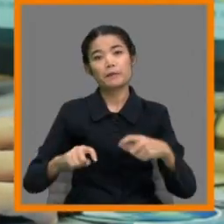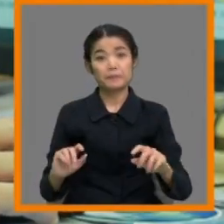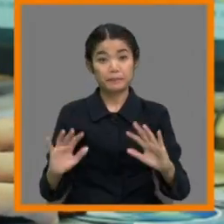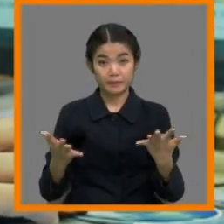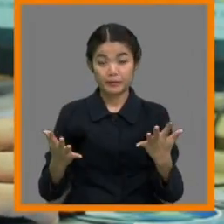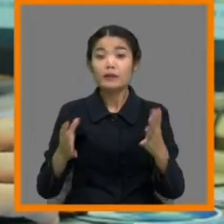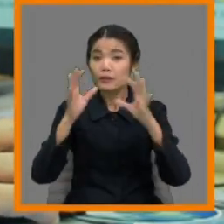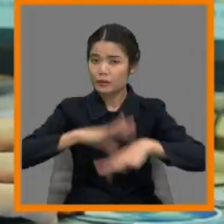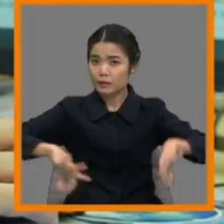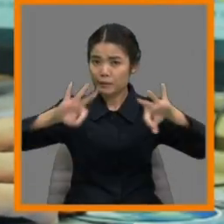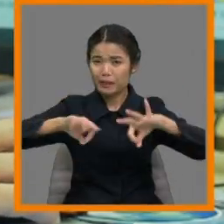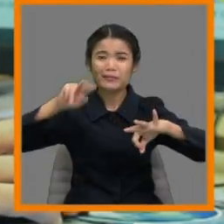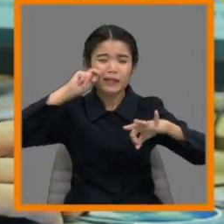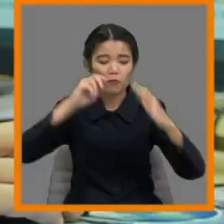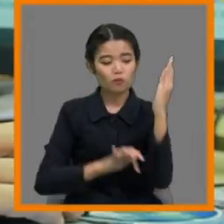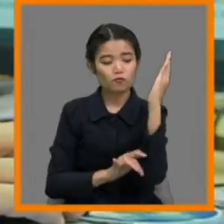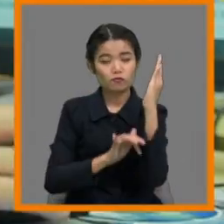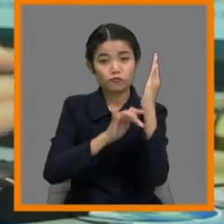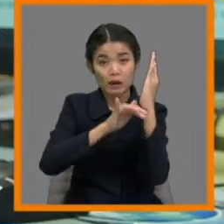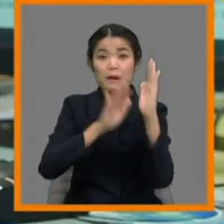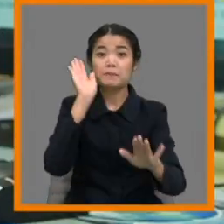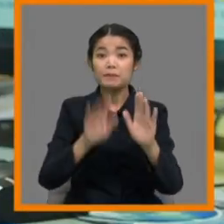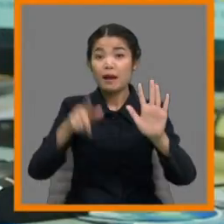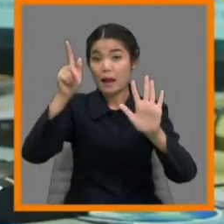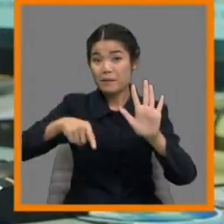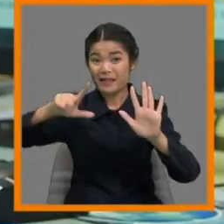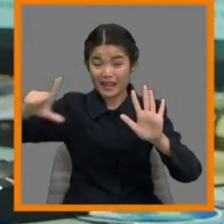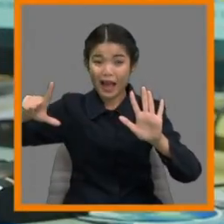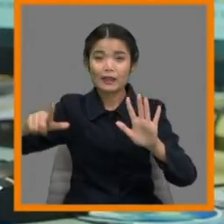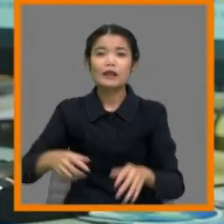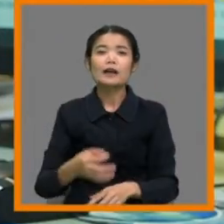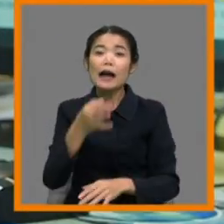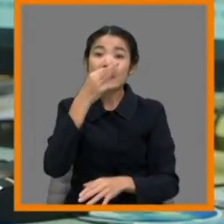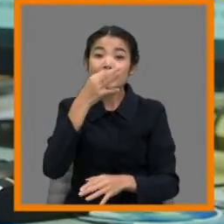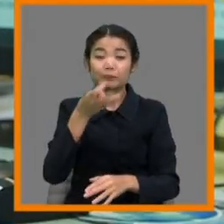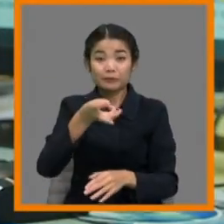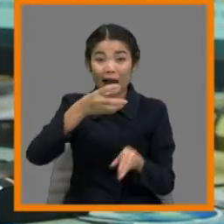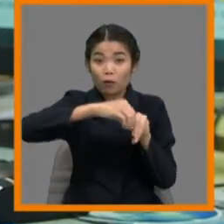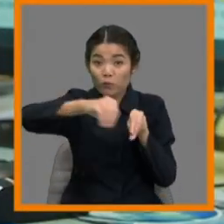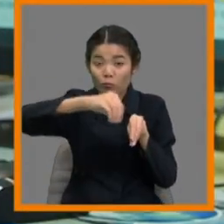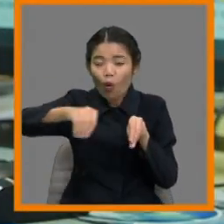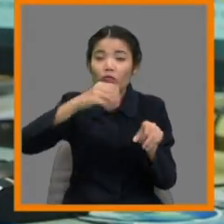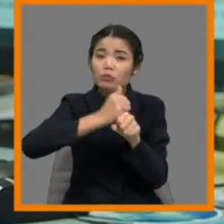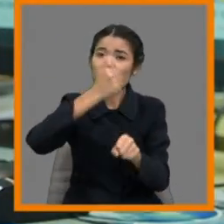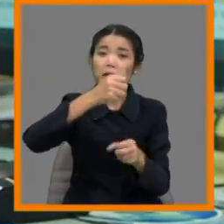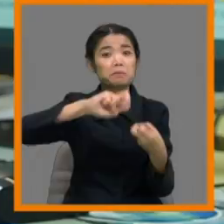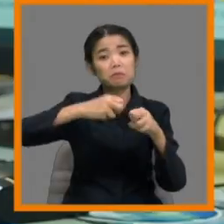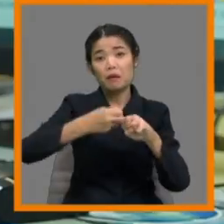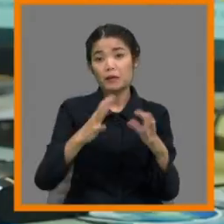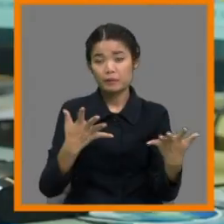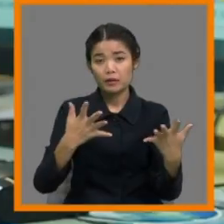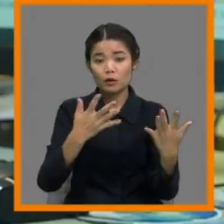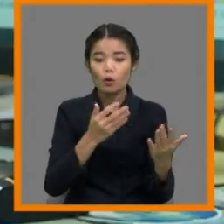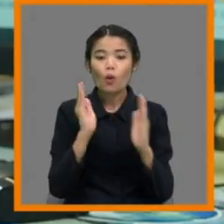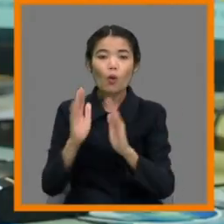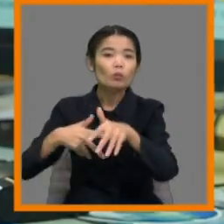ก็คือน้ำต้นทุนจะเพิ่มขึ้นมาประมาณ 5,000 ล้านเห็นไหมชาวนาก็ได้ทำนาโดยไม่มีปัญหาอะไรผู้บริโภคก็ไม่มีปัญหาอะไ